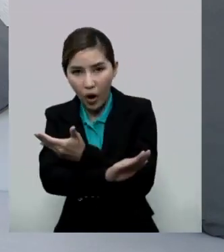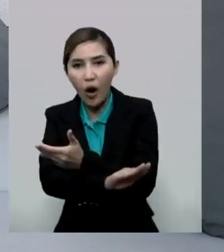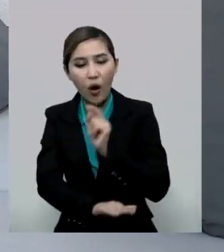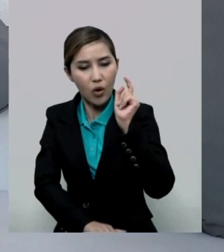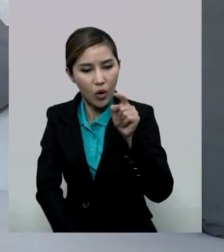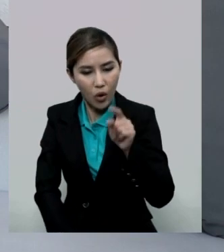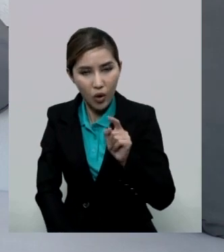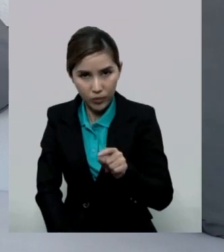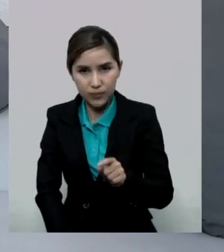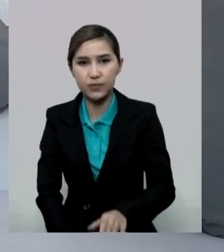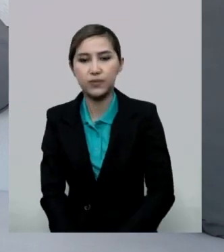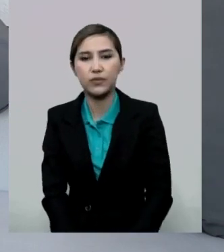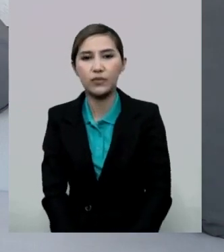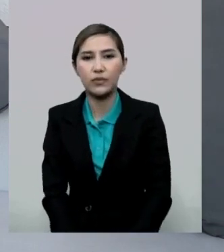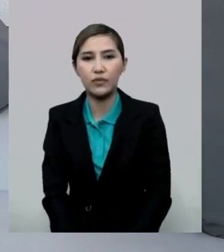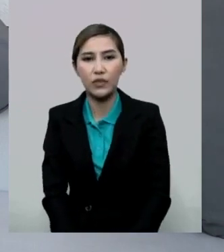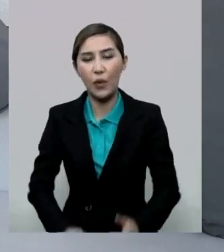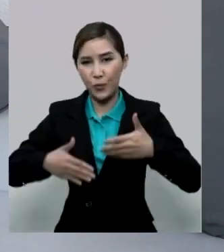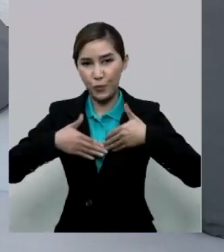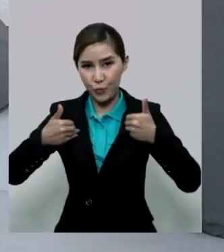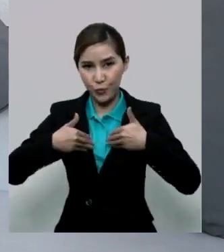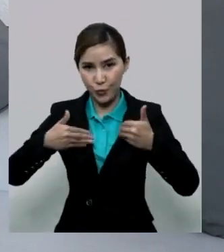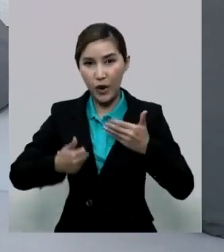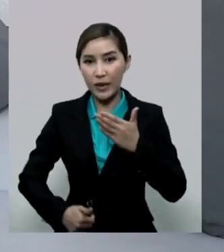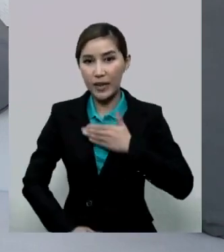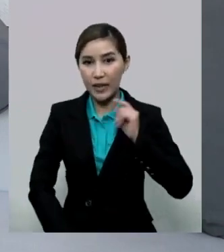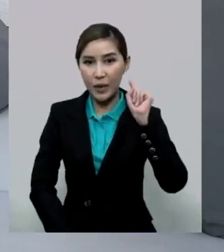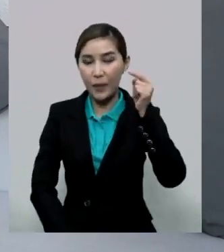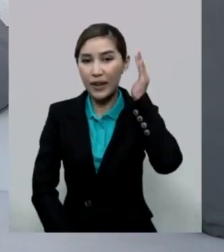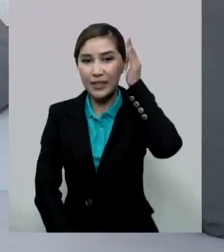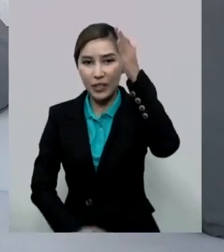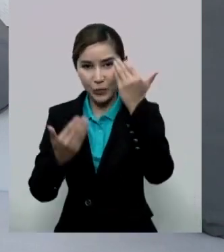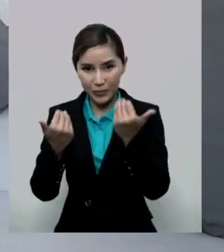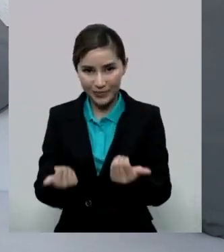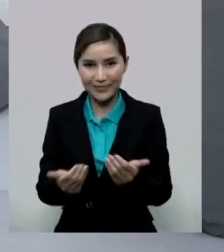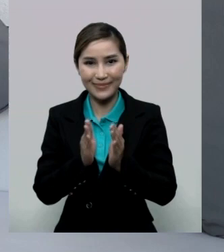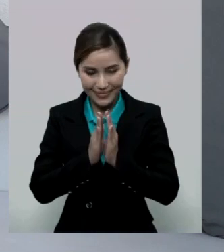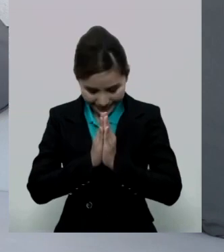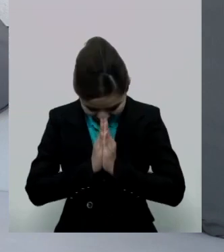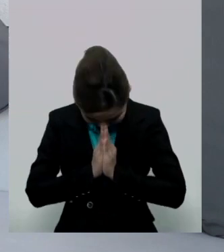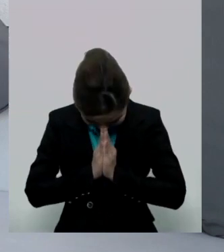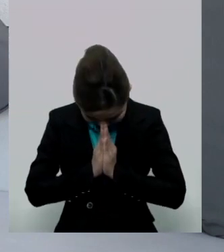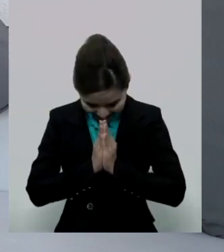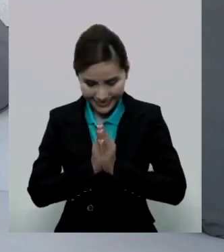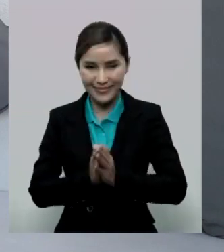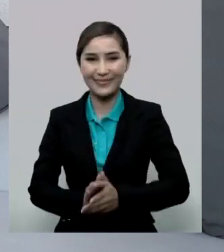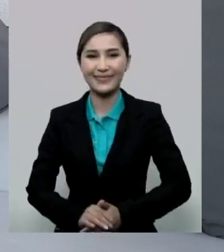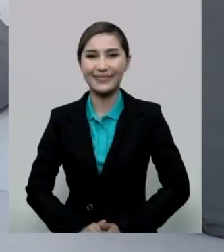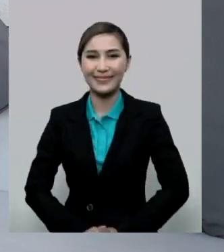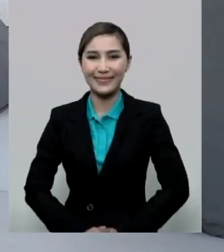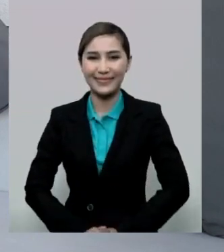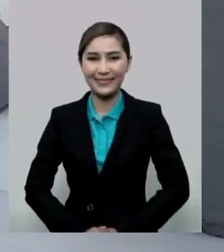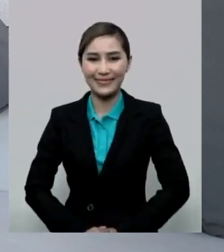อนที่เราจะกรอกข้อมูลส่วนตัวหรือกดลิงก์ต่างๆลงไปนะคะแล้วมาสุขใจไปด้วยกันกับทันได้ใหม่ในครั้งหน้าวันนี้สวัสดีค่ะ